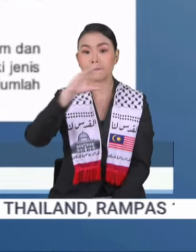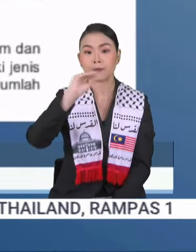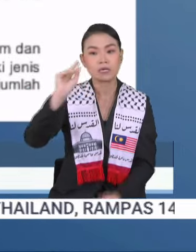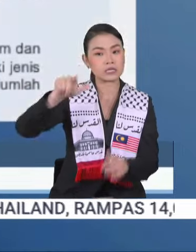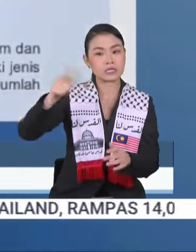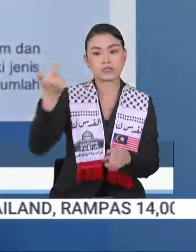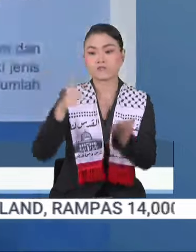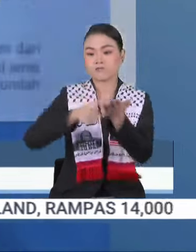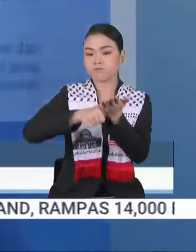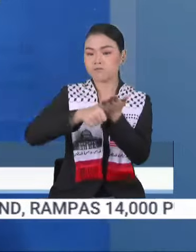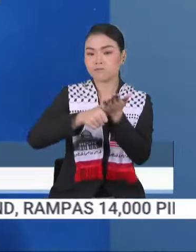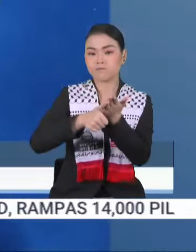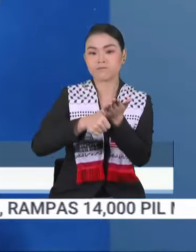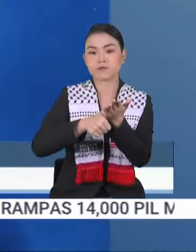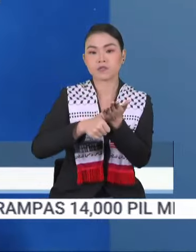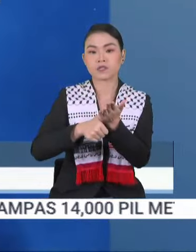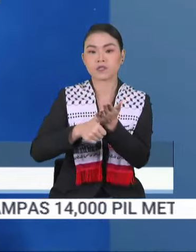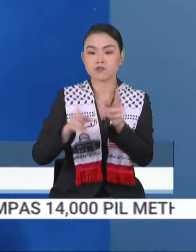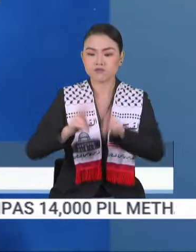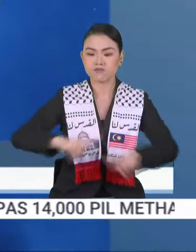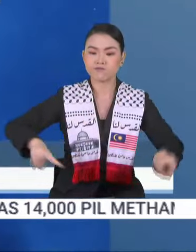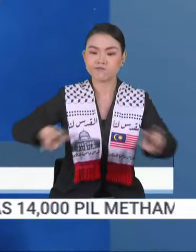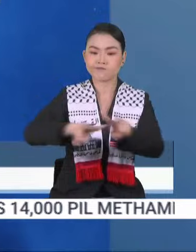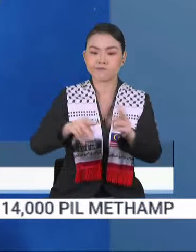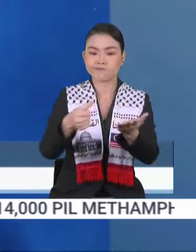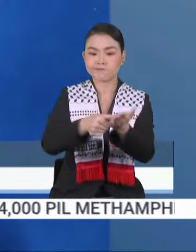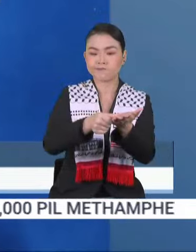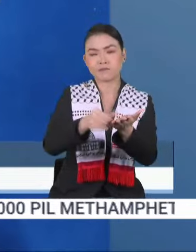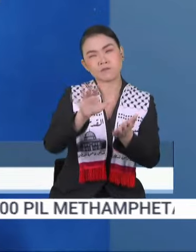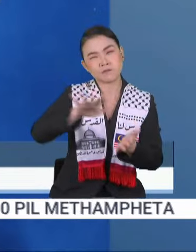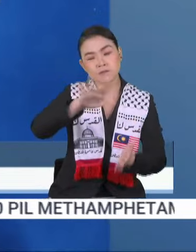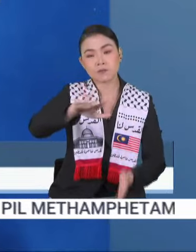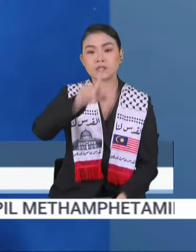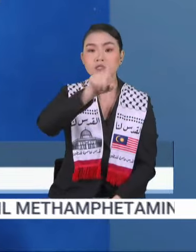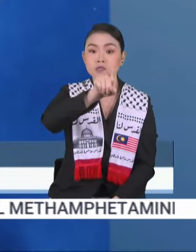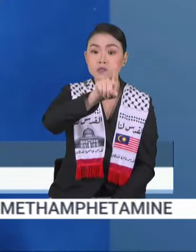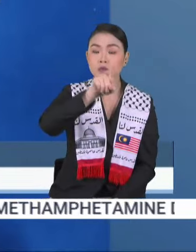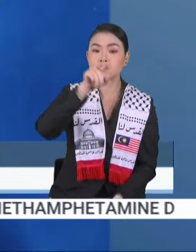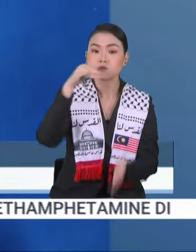1.3 GR nilai rampasan dianggarkan berjumlah